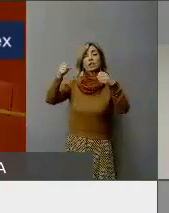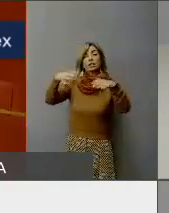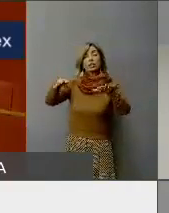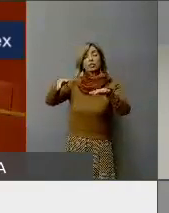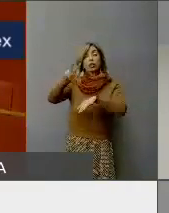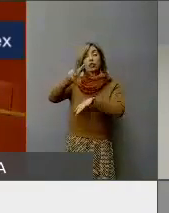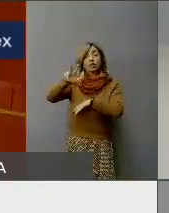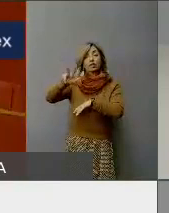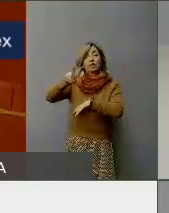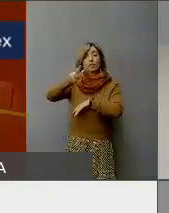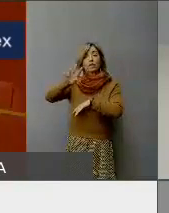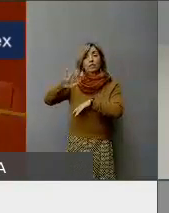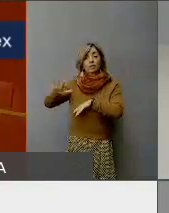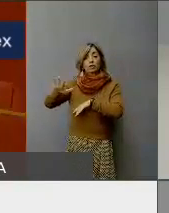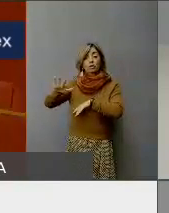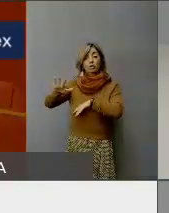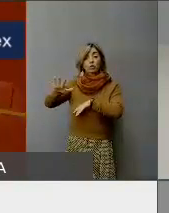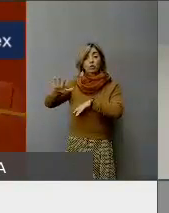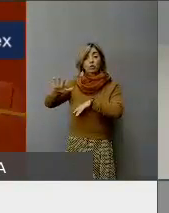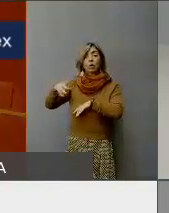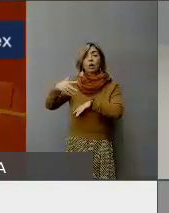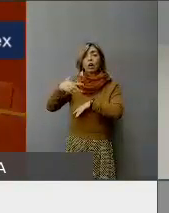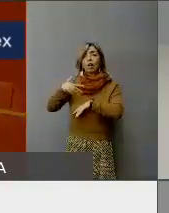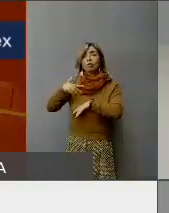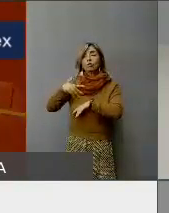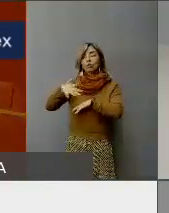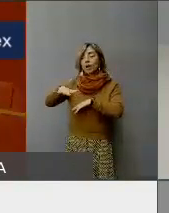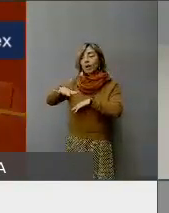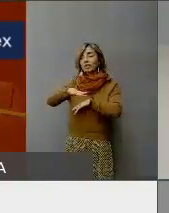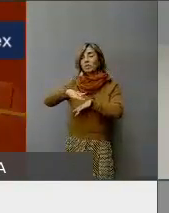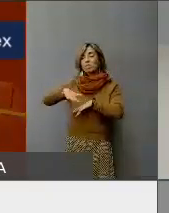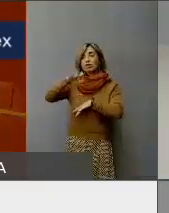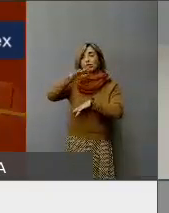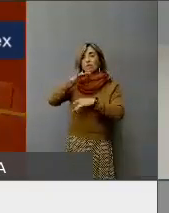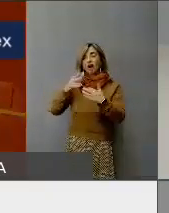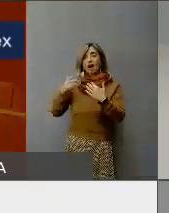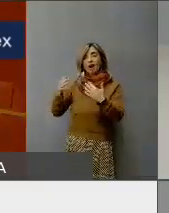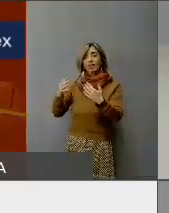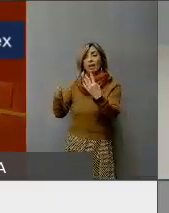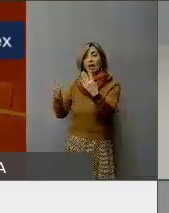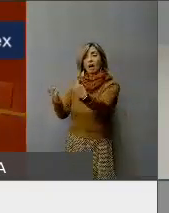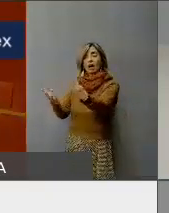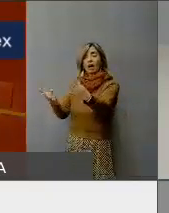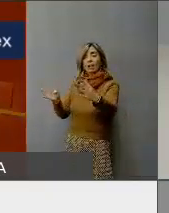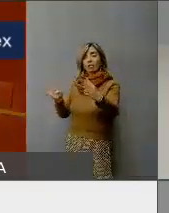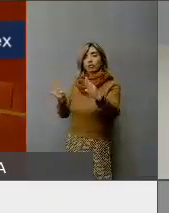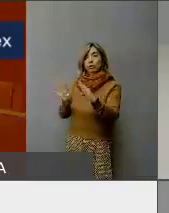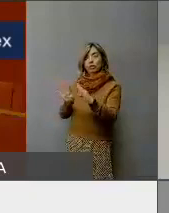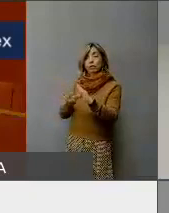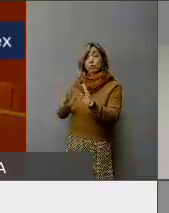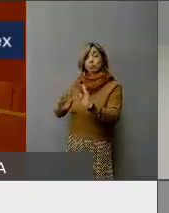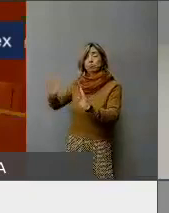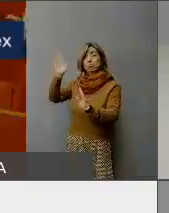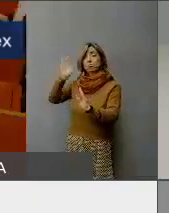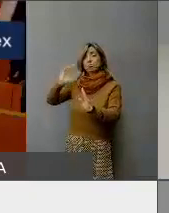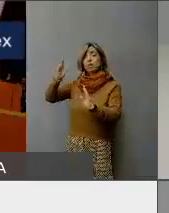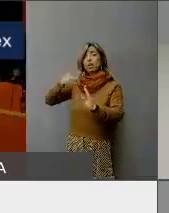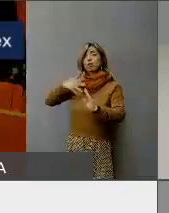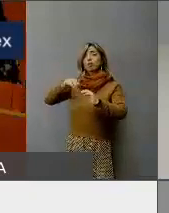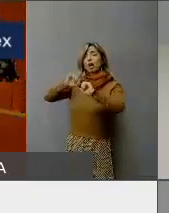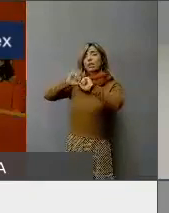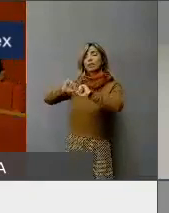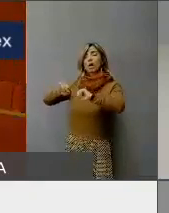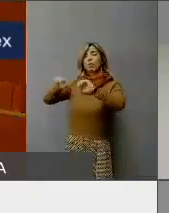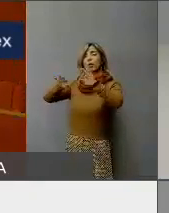torce uno spazio verde recintato che un tempo ormai lontano era adibito a deposito dei serbatoi di acqua destinati alla funicolare di